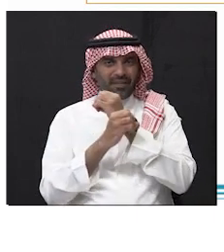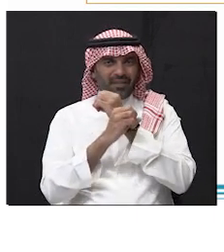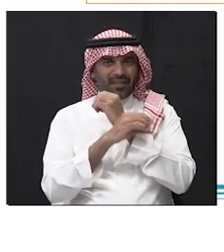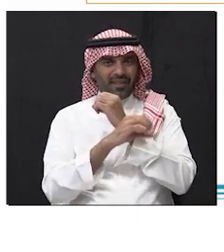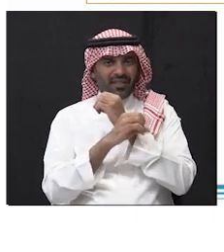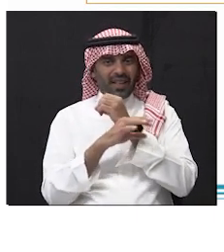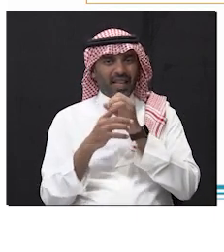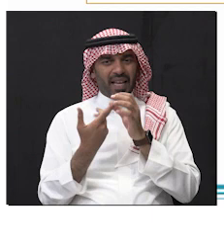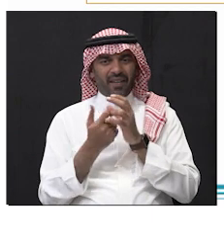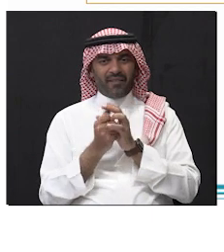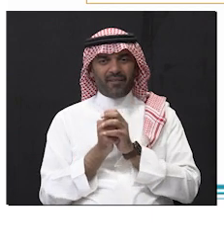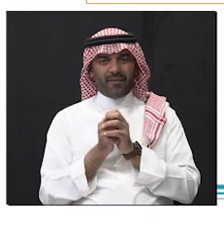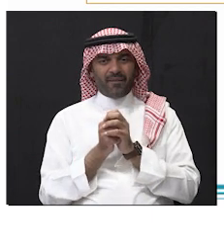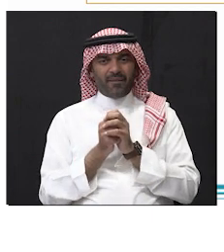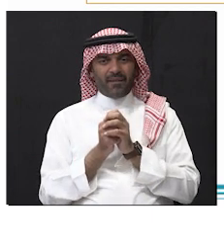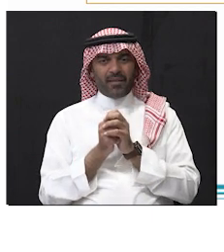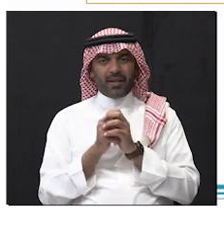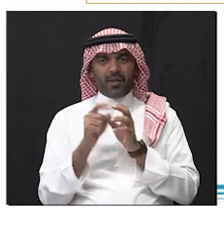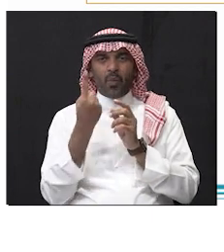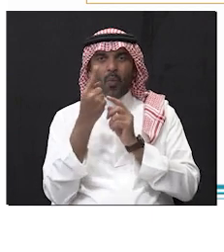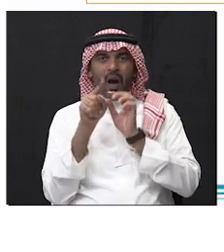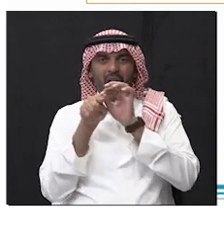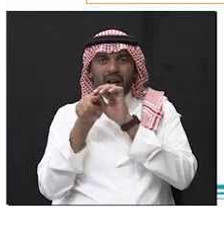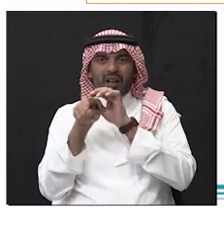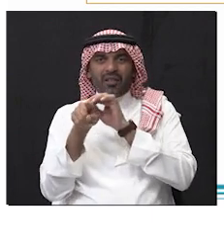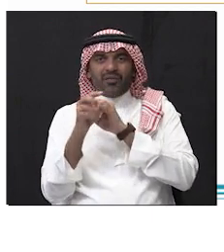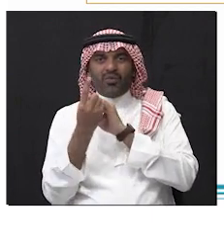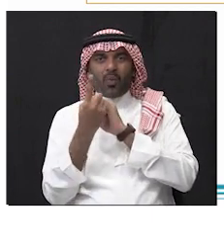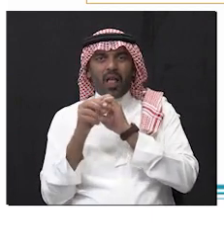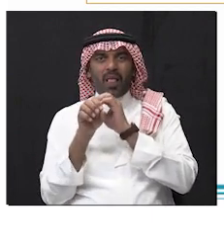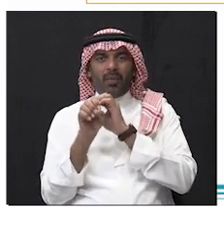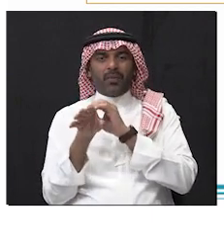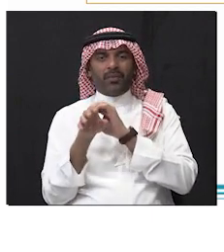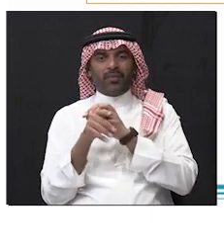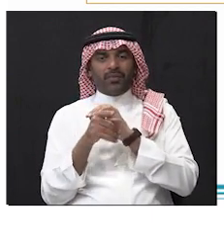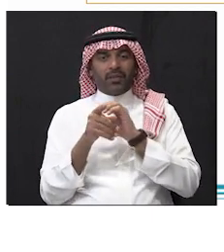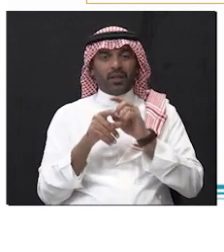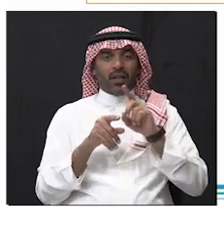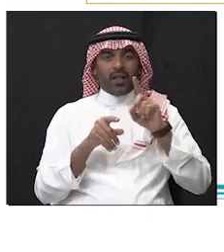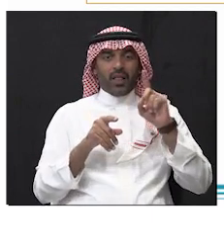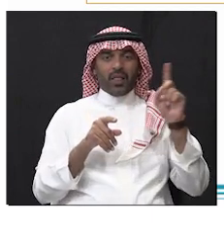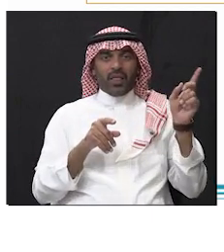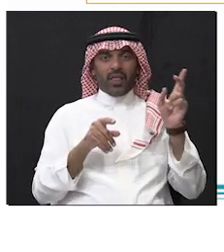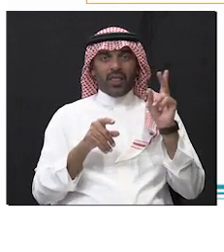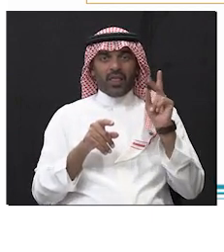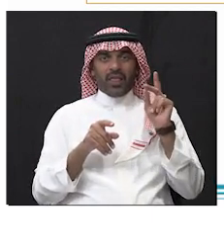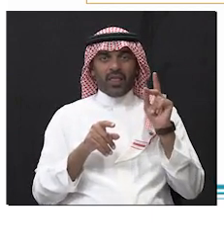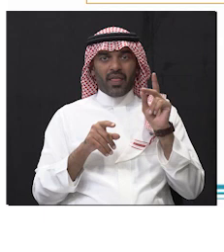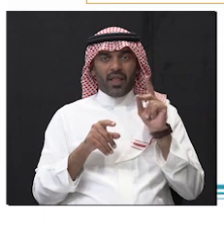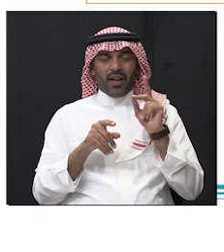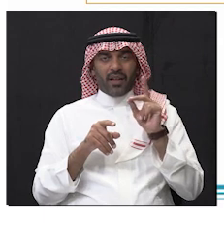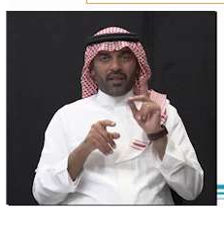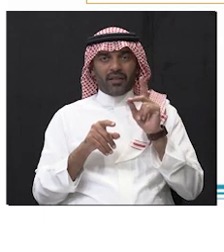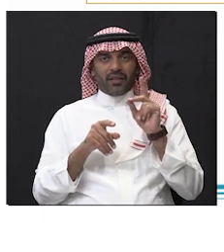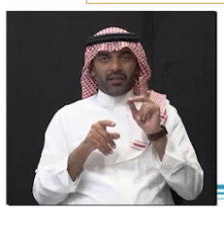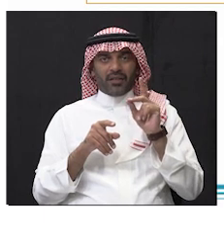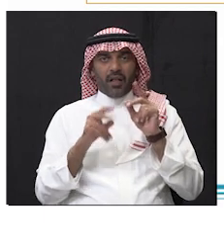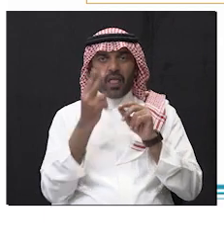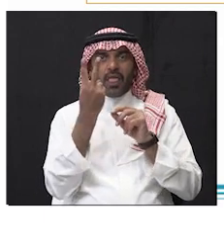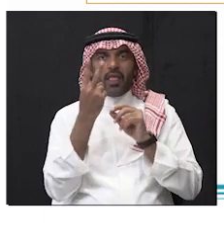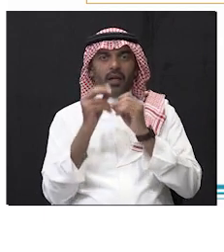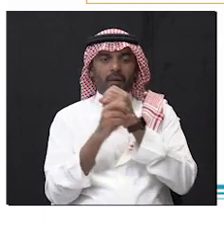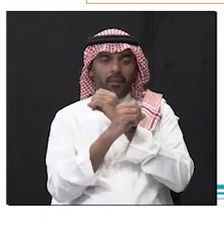الفم، ولكن في الديدان الأسطوانية يوجد هناك فتحتان وهي فتحة الفم وفتحة